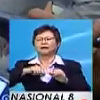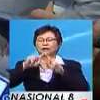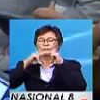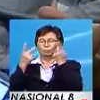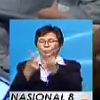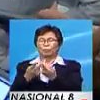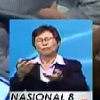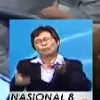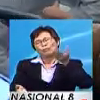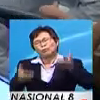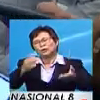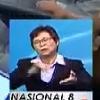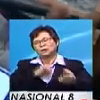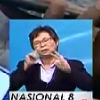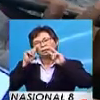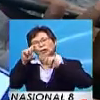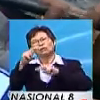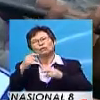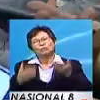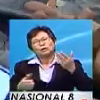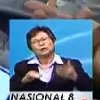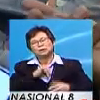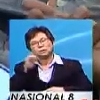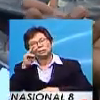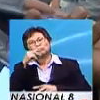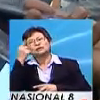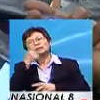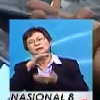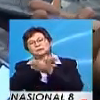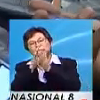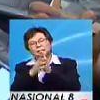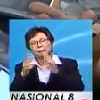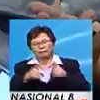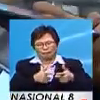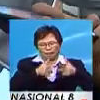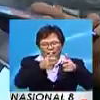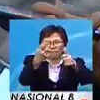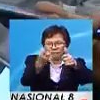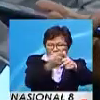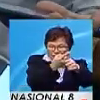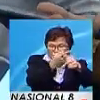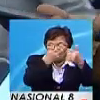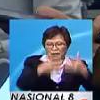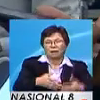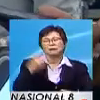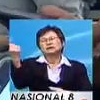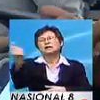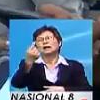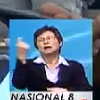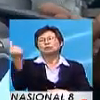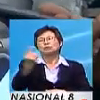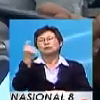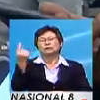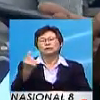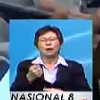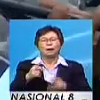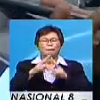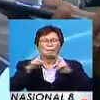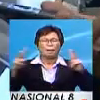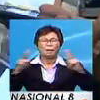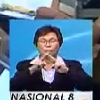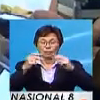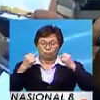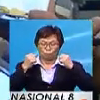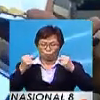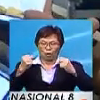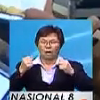Danul tengok siapa yang akan jadi pelari Pertama Dan mungkin yang selalunya yang yang paling